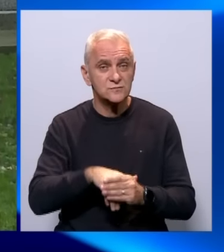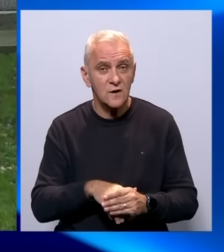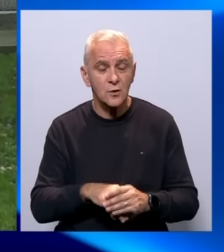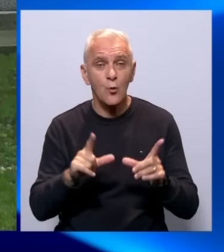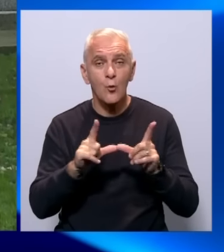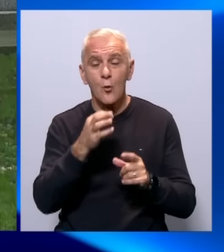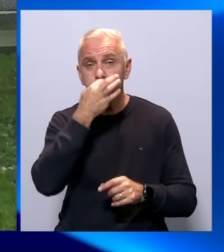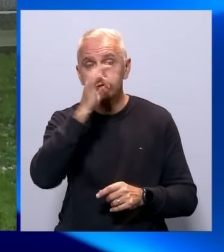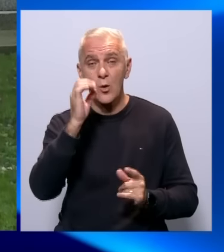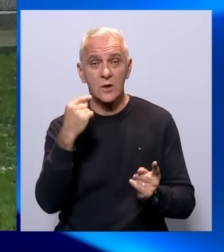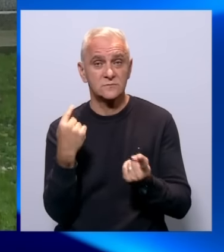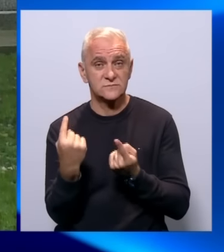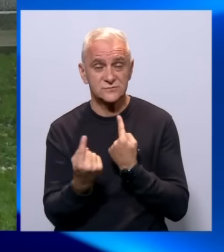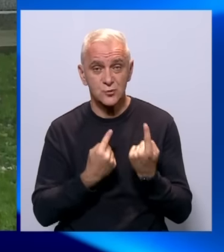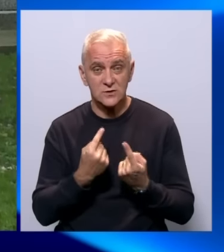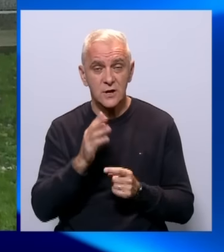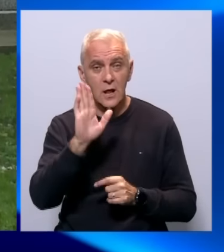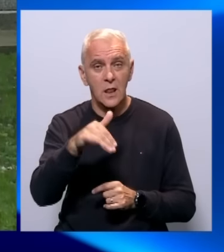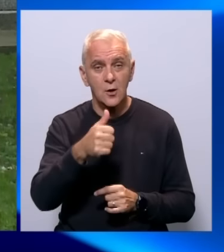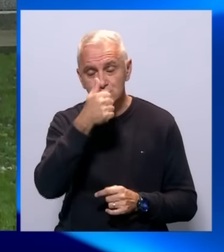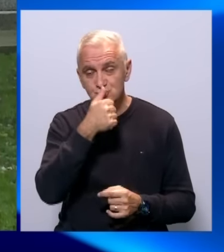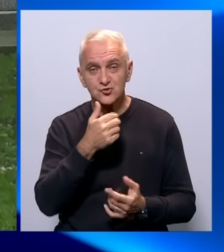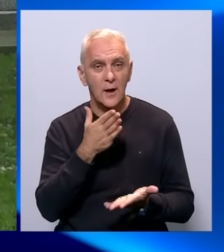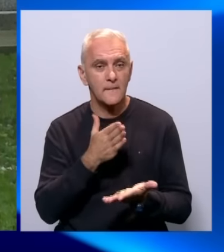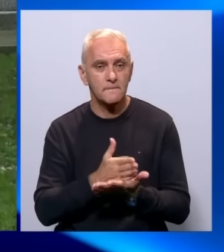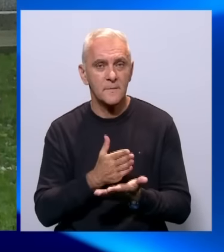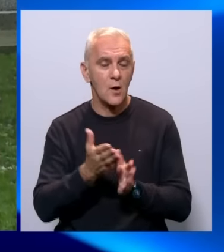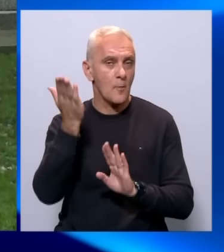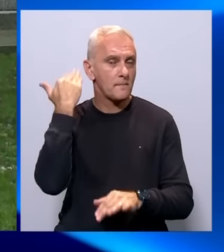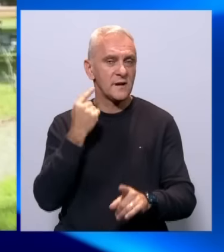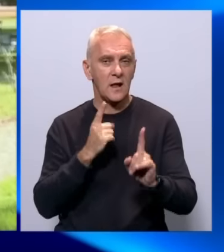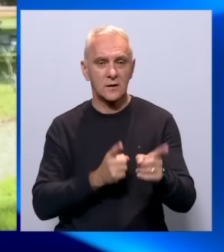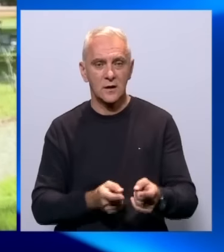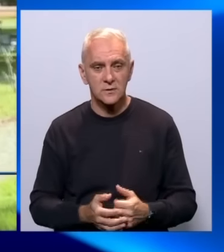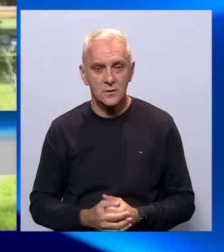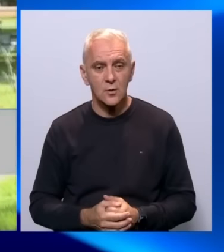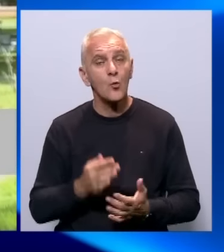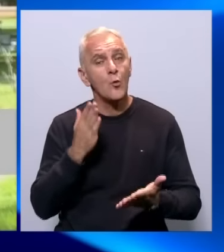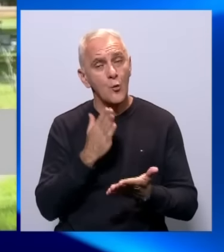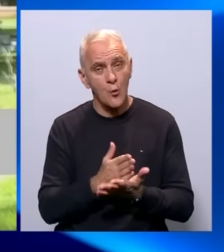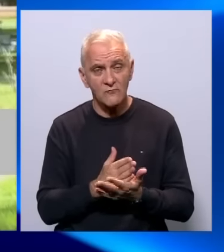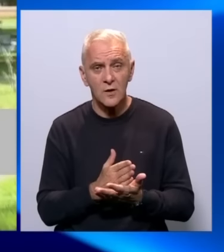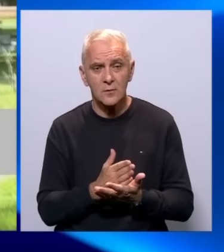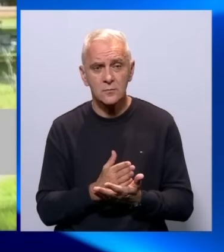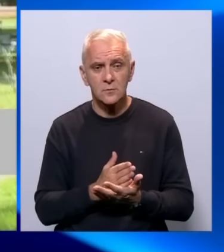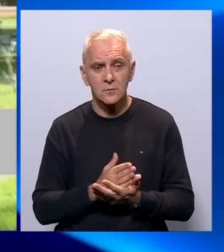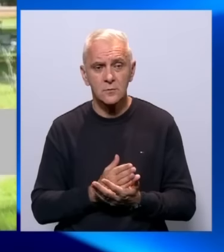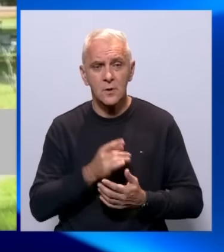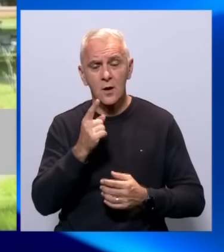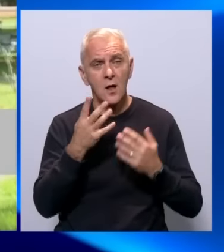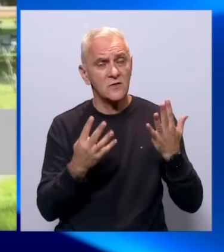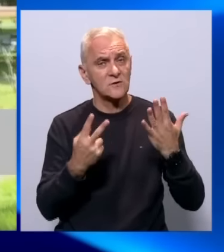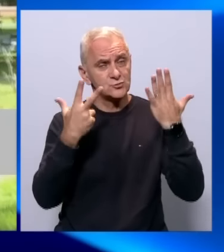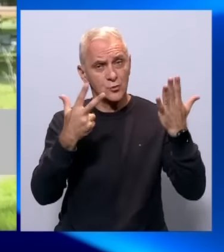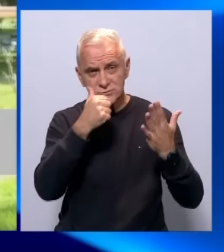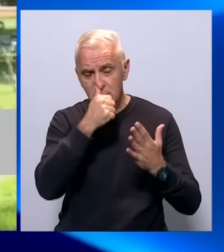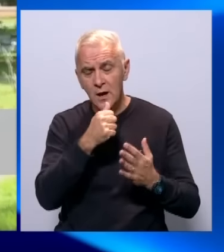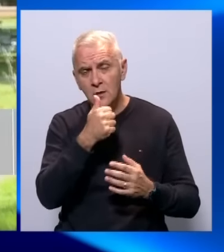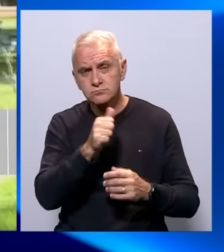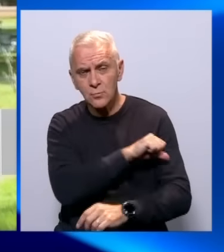boljem stanju nego što je bio prije rata. Uvijek je bilo udara na Tuzlu i 98. godine